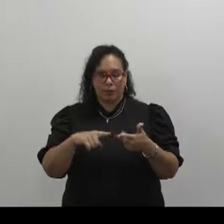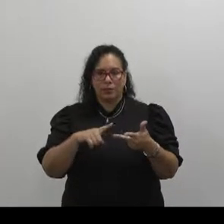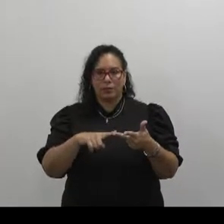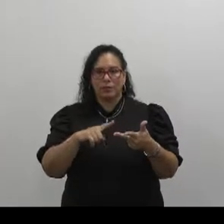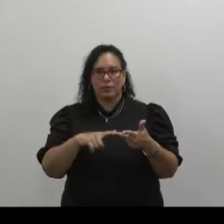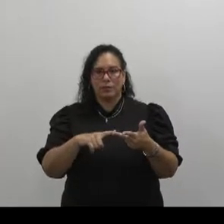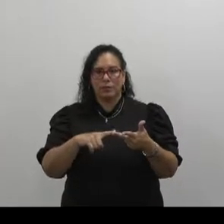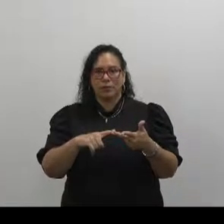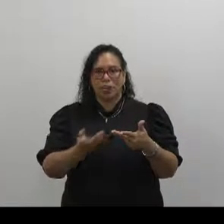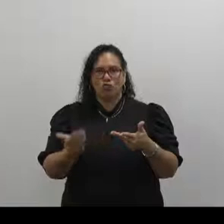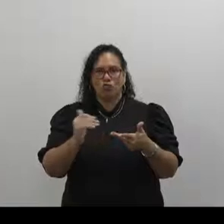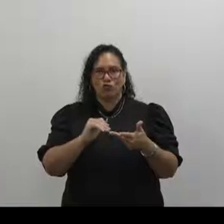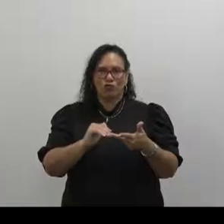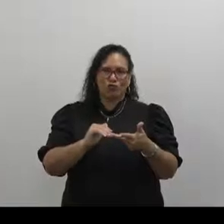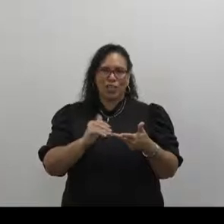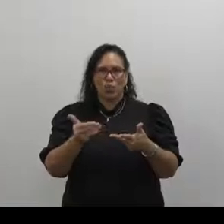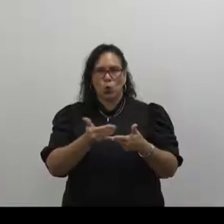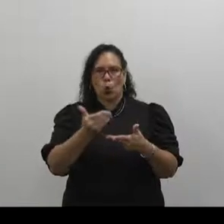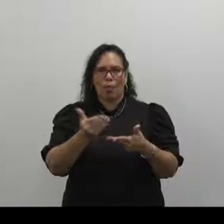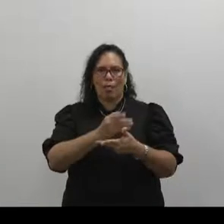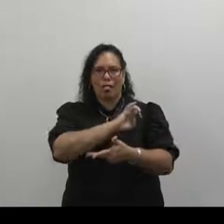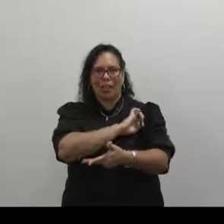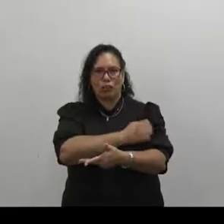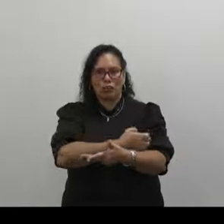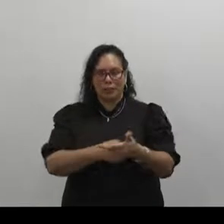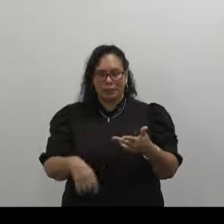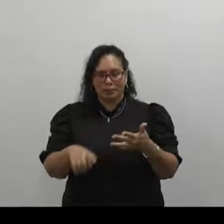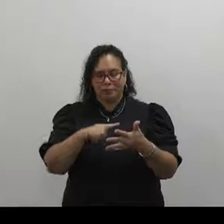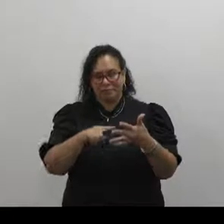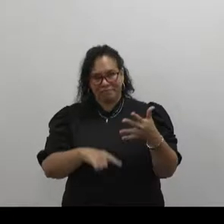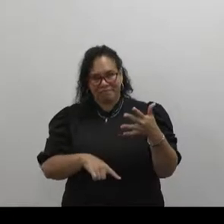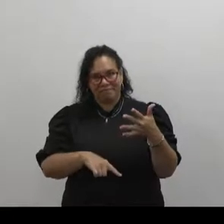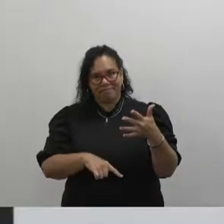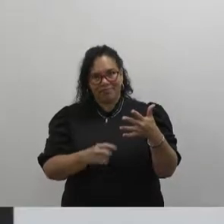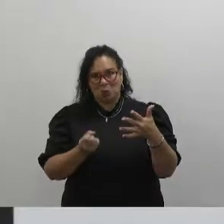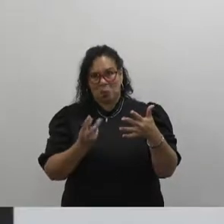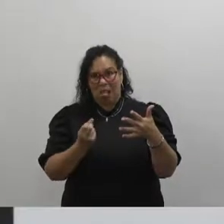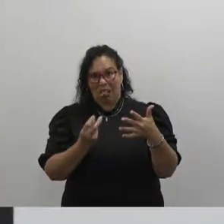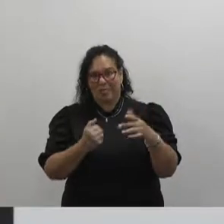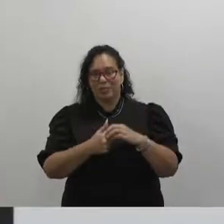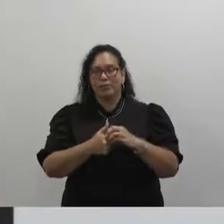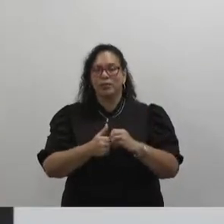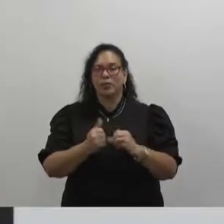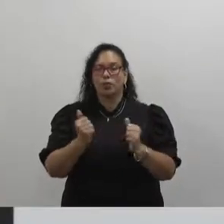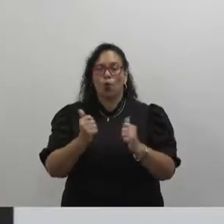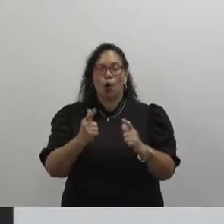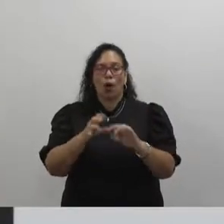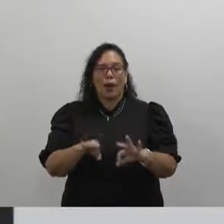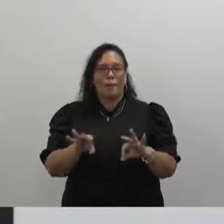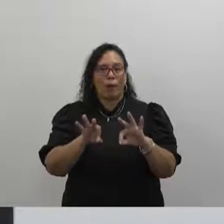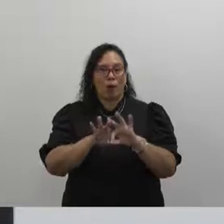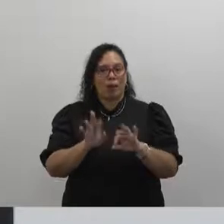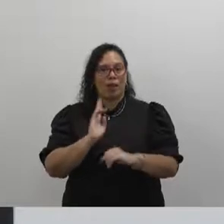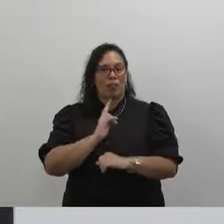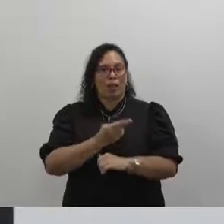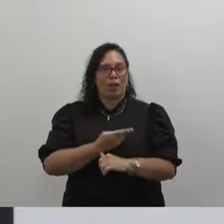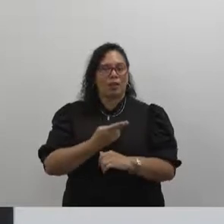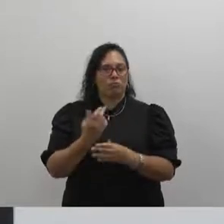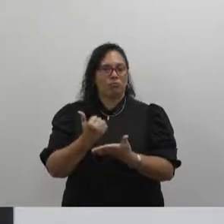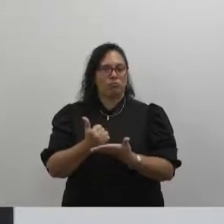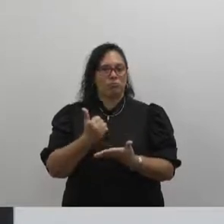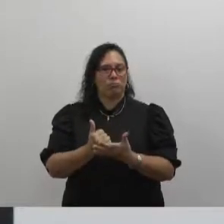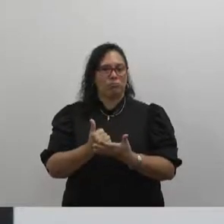mà hạ chốt những cái bàn gì ông bị thầm bị cầm ói khát khát mà nu khát khát mà hộp hay miền miền bắc thiên bắc xem xem tiền